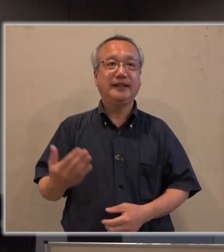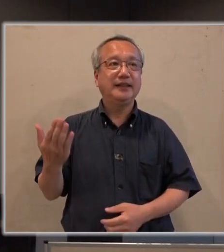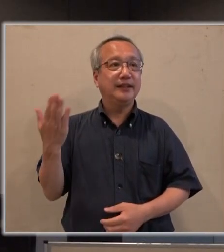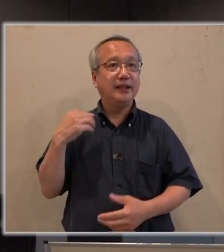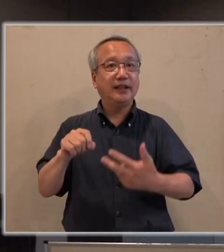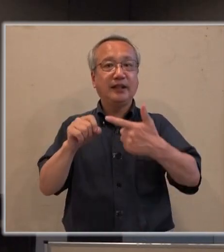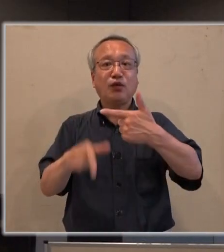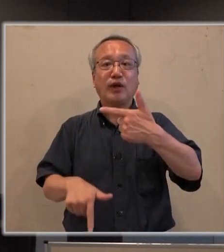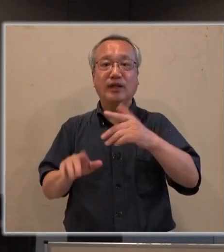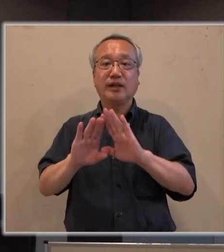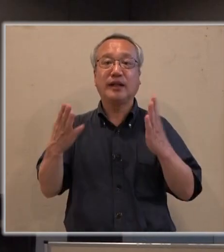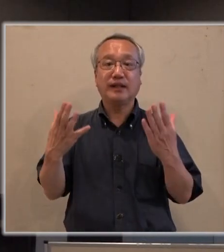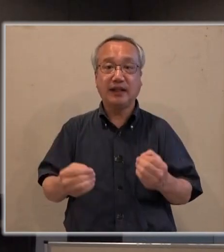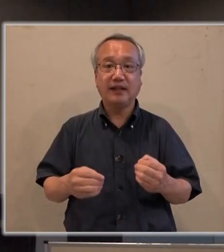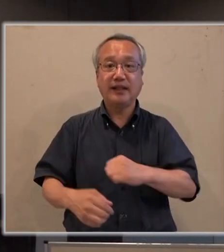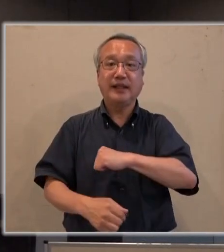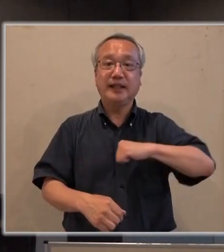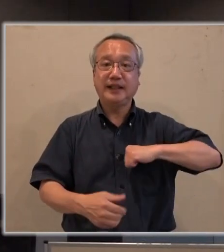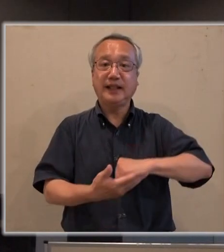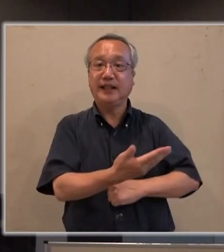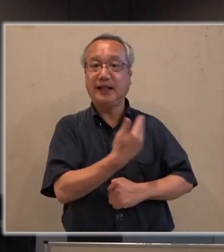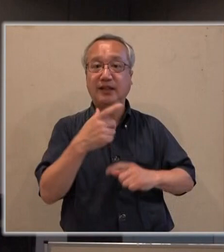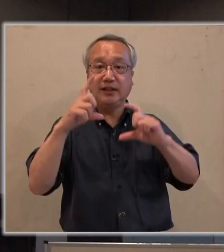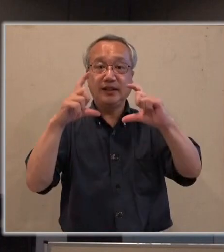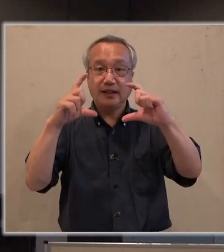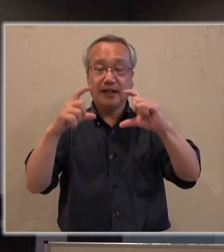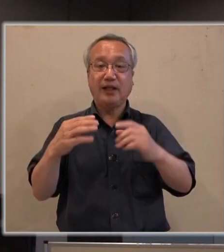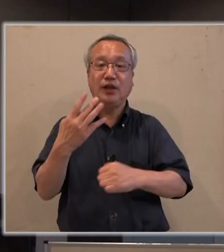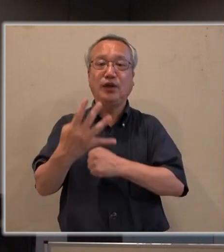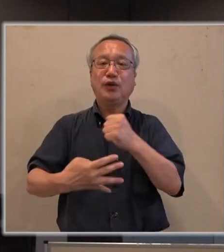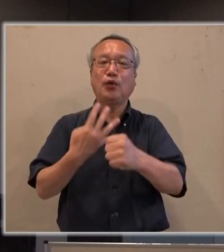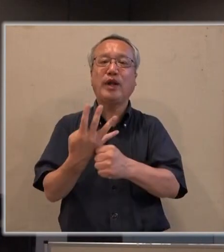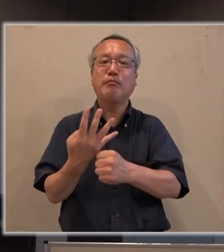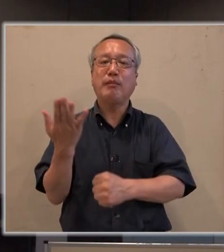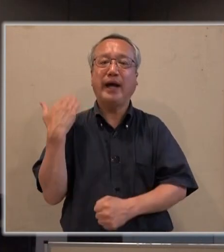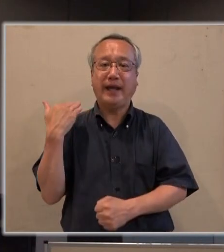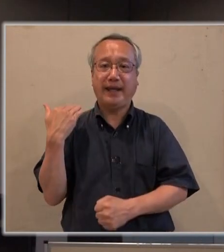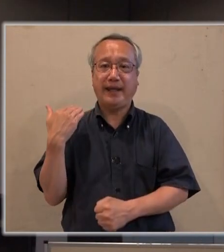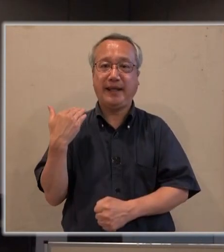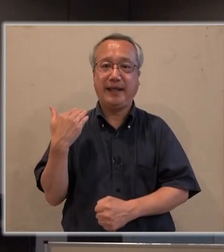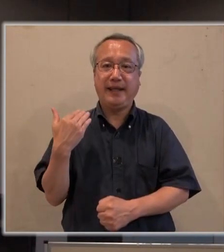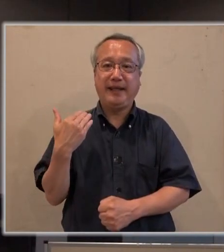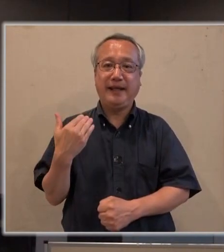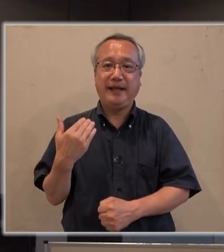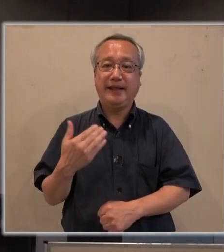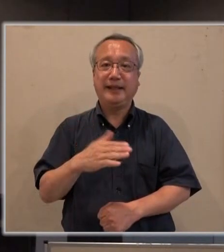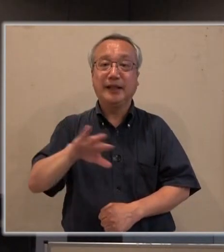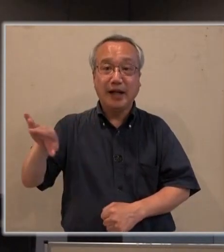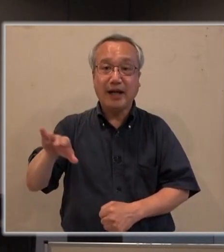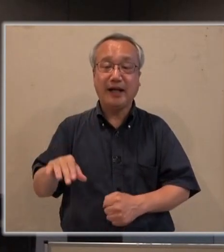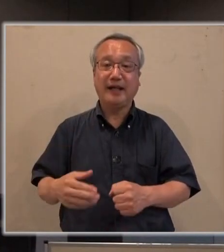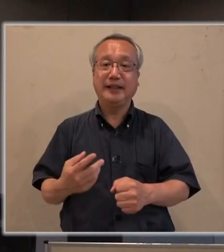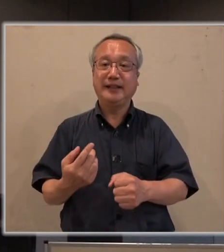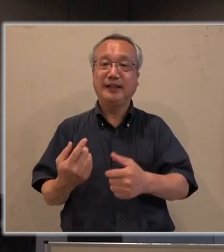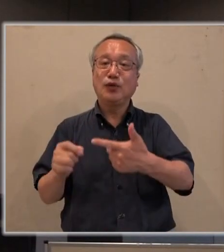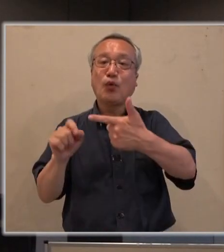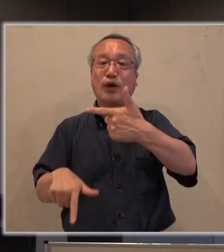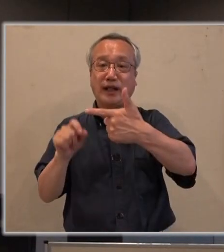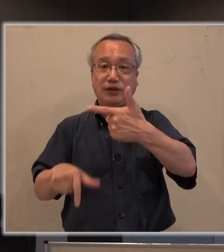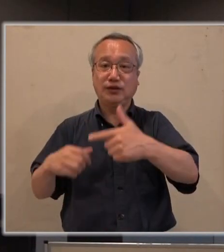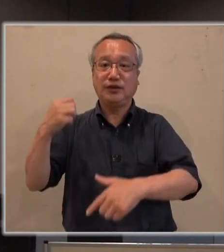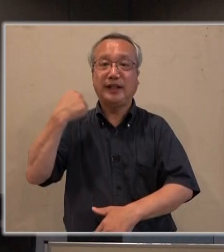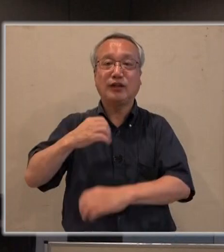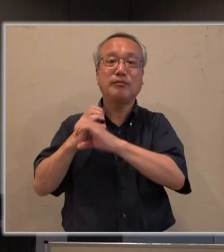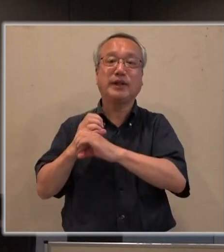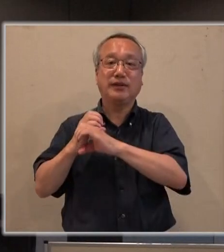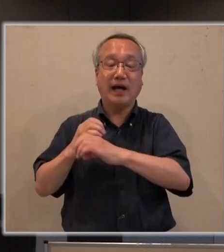ですね、開催したんですけど、左側が、もう4年前の夏祭りの様子、右側が、先月の夏祭りの様子ということで、オリンピック・パラリ